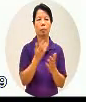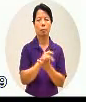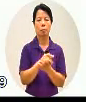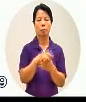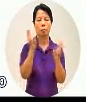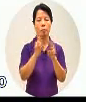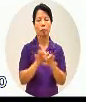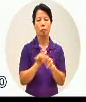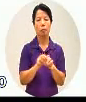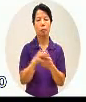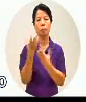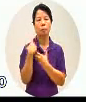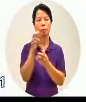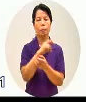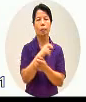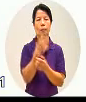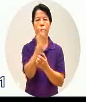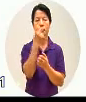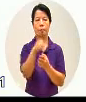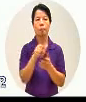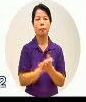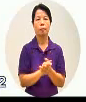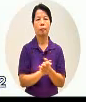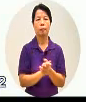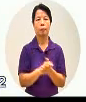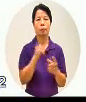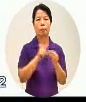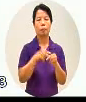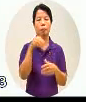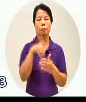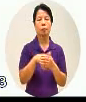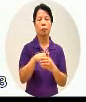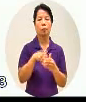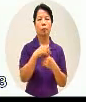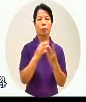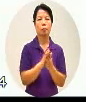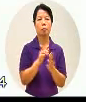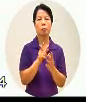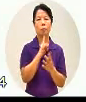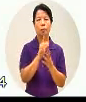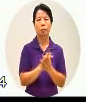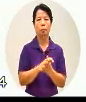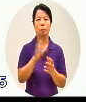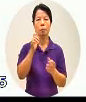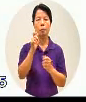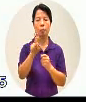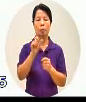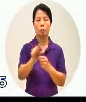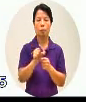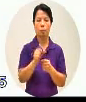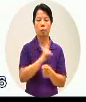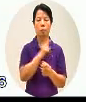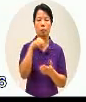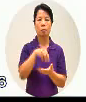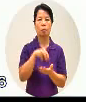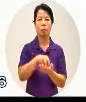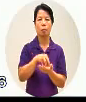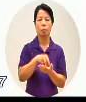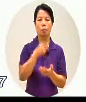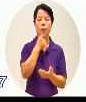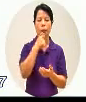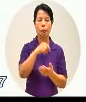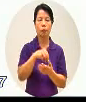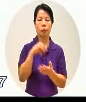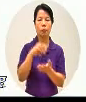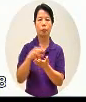走。中投，伊嘛是三十分，问题伊会当填十五个志愿。哦，台南，